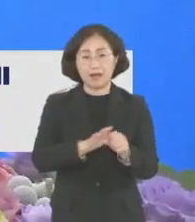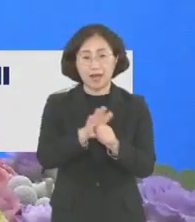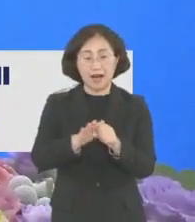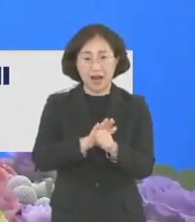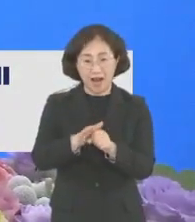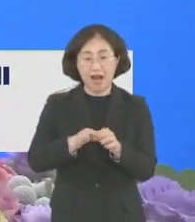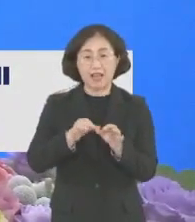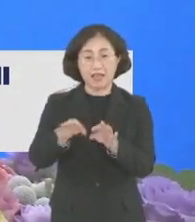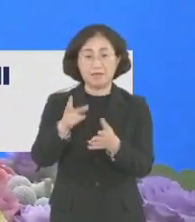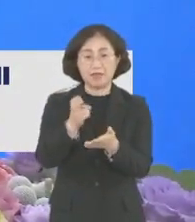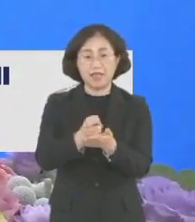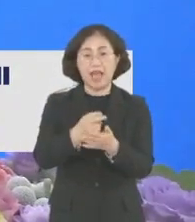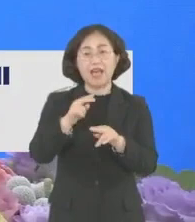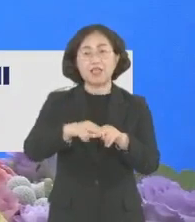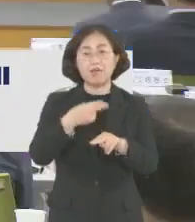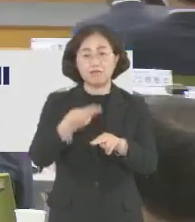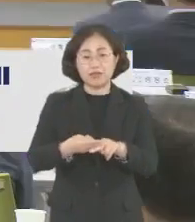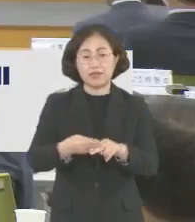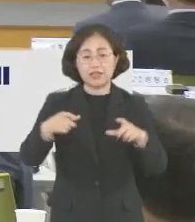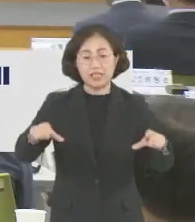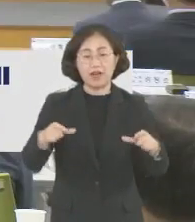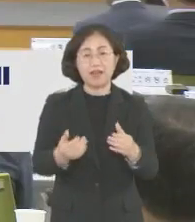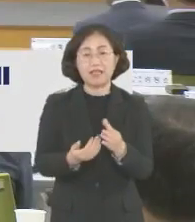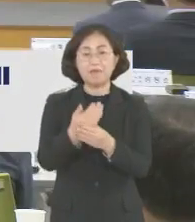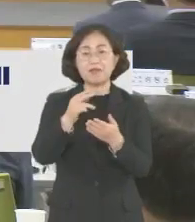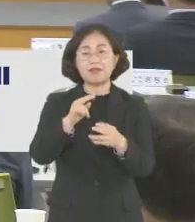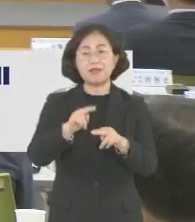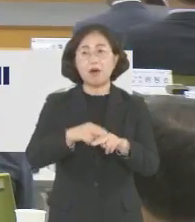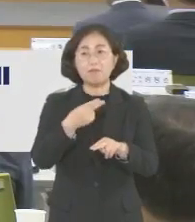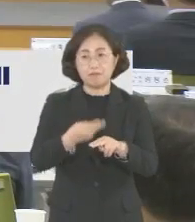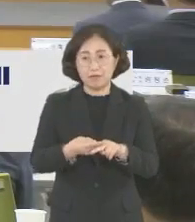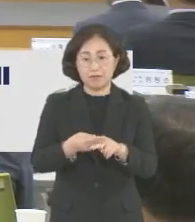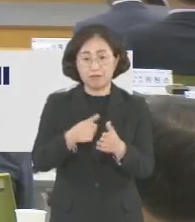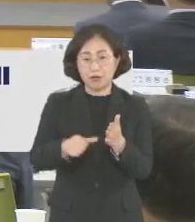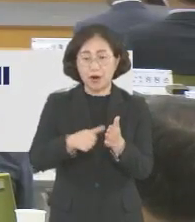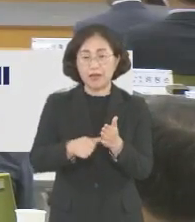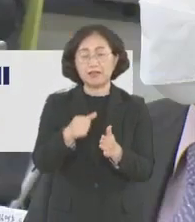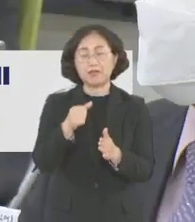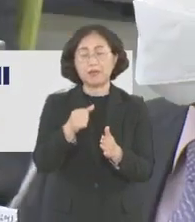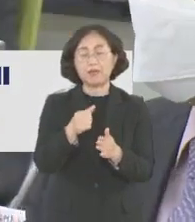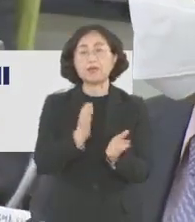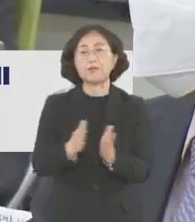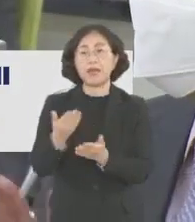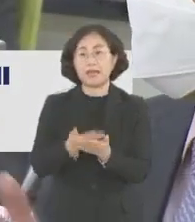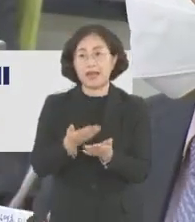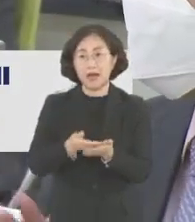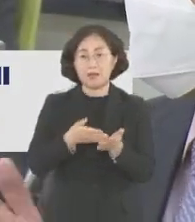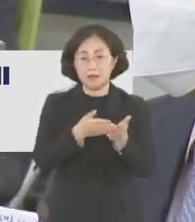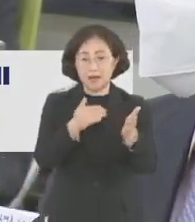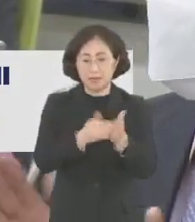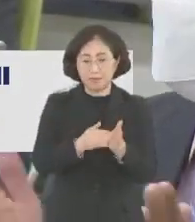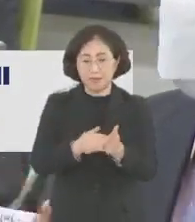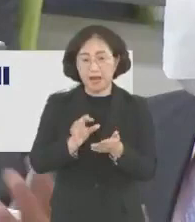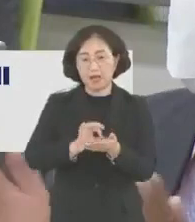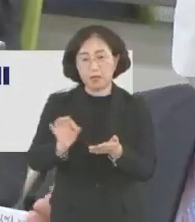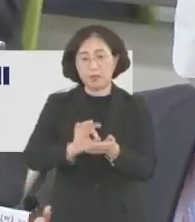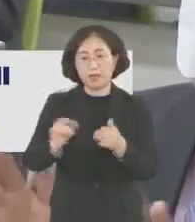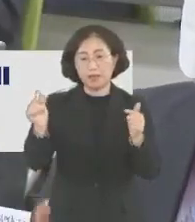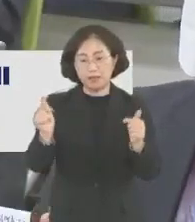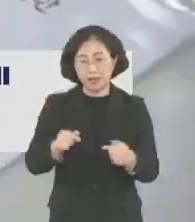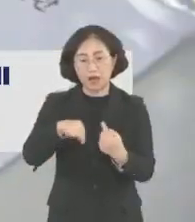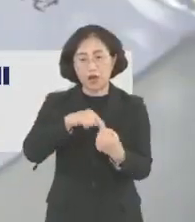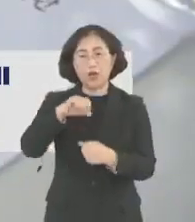기부재 답례품을 지역 농축산물 중심으로 구성해 달라고 권유했습니다 조합장들은 소비 감소와 경영비용